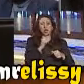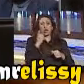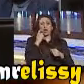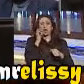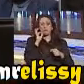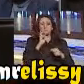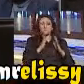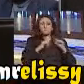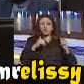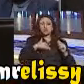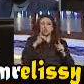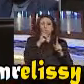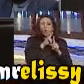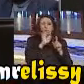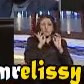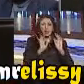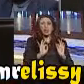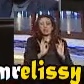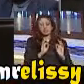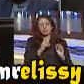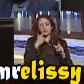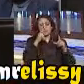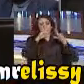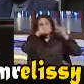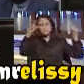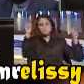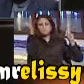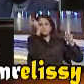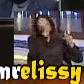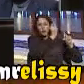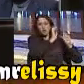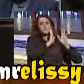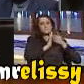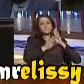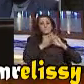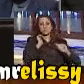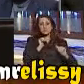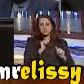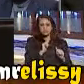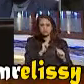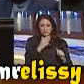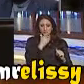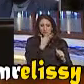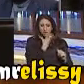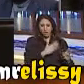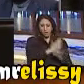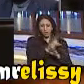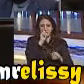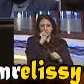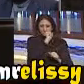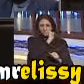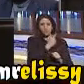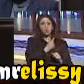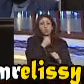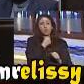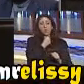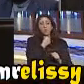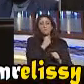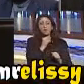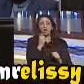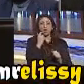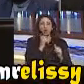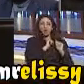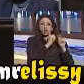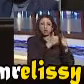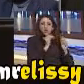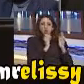ما يبقاش فيه تظاهر، بعد نحن نؤثر السلامة وبالتالي بنحاول قدر المستطاع أن نجنب البلاد أي